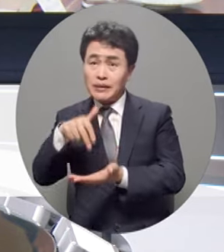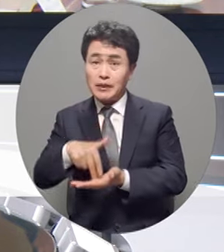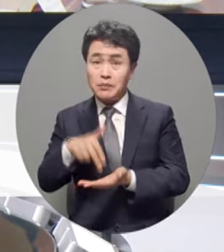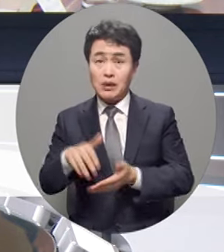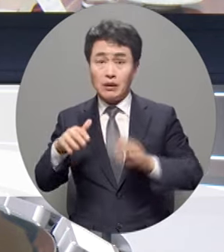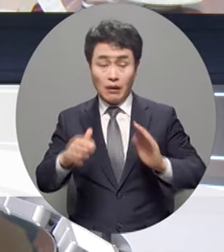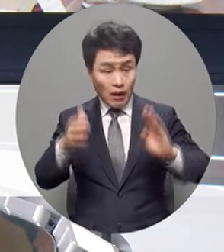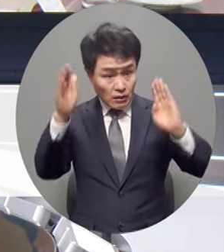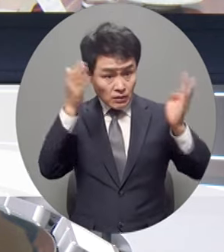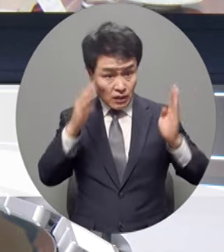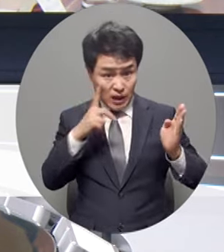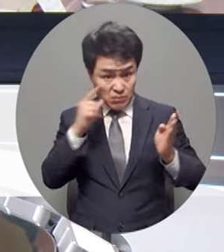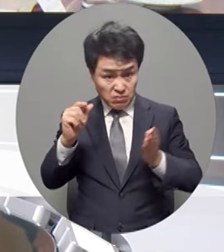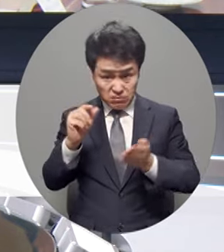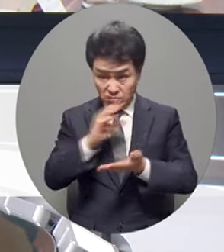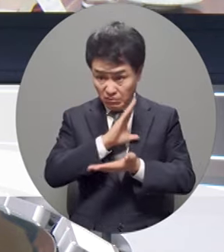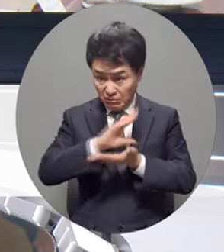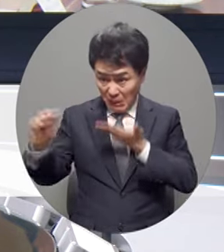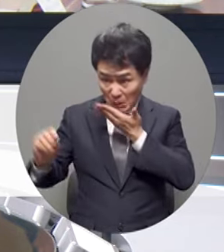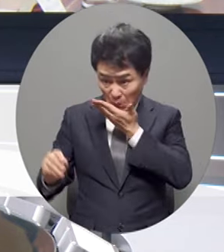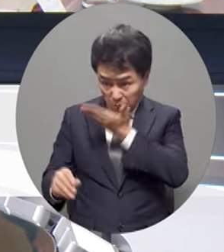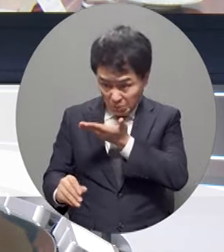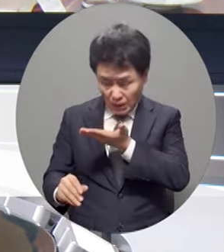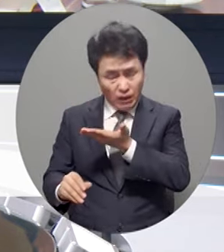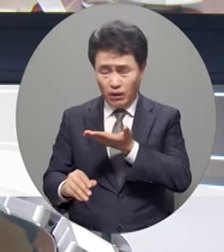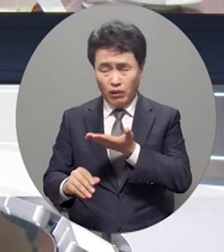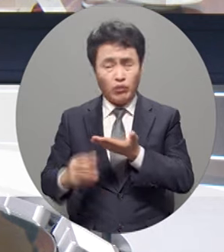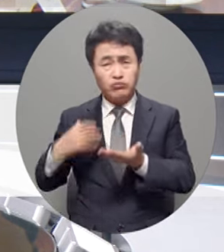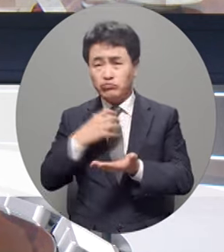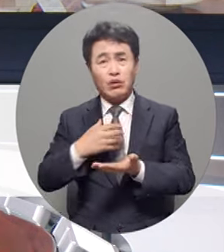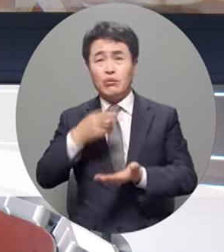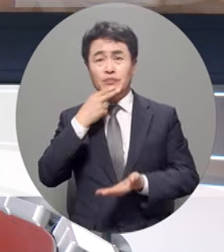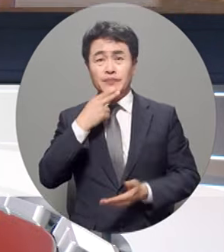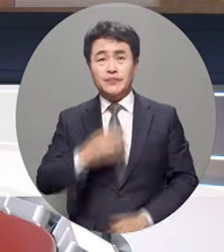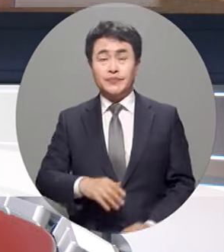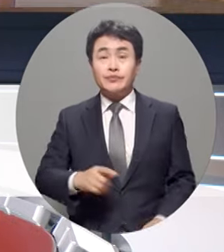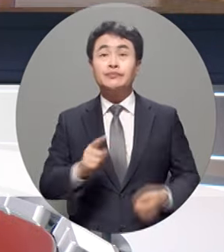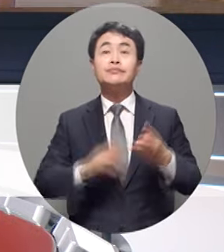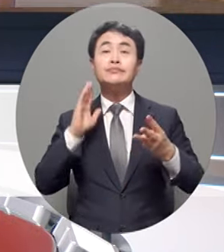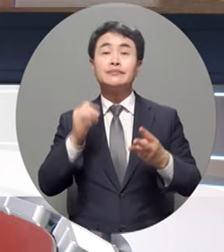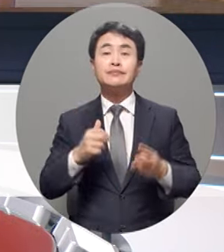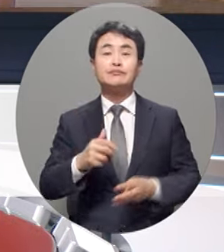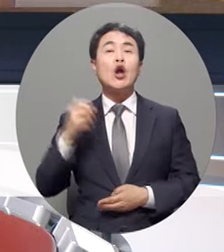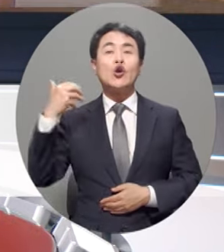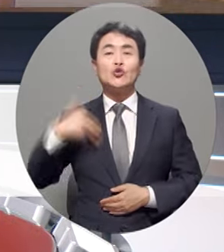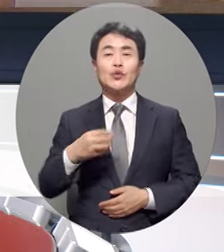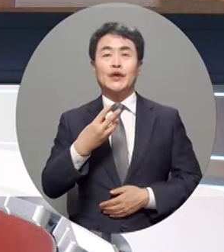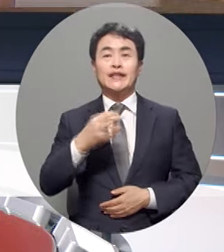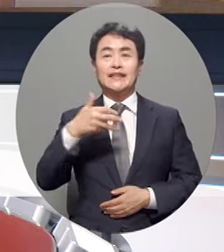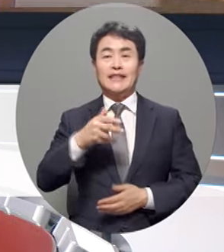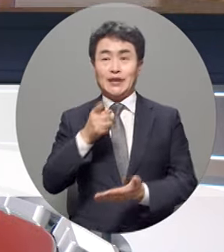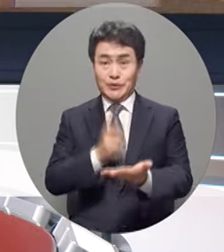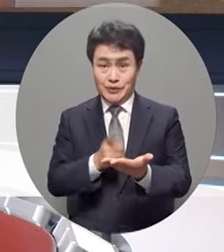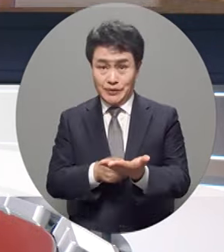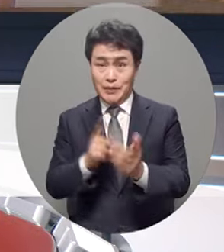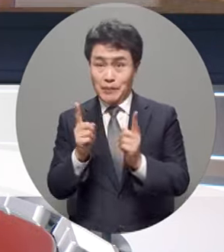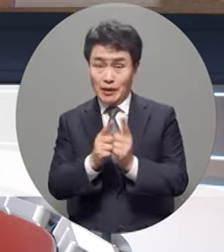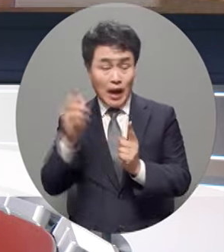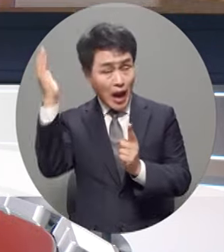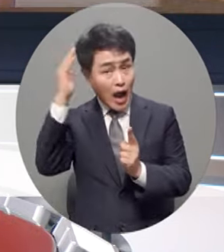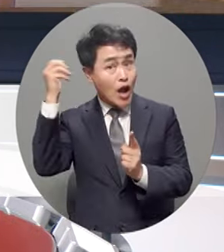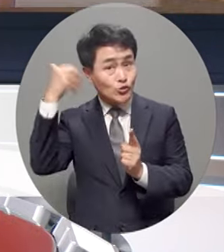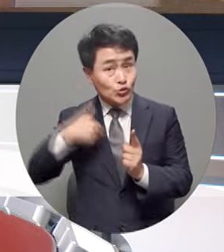퇴출될 거라는 우리 국민들 우려를 잠재웠습니다 윤 대통령은 중국 리창 총리와도 만났는데 한중 사이 외교